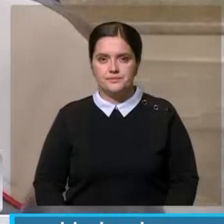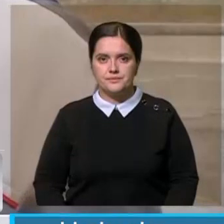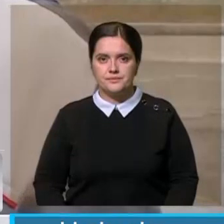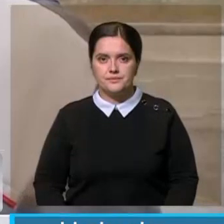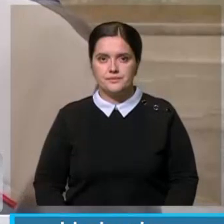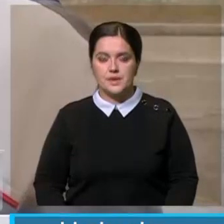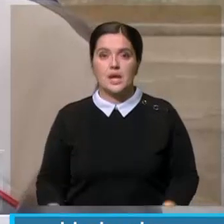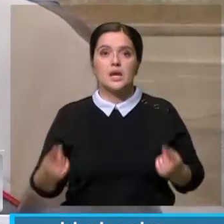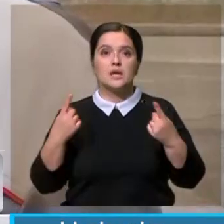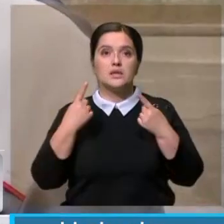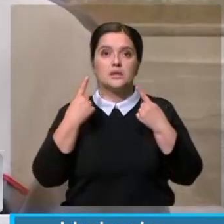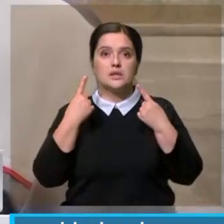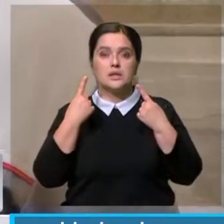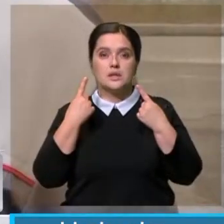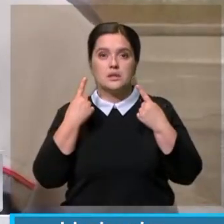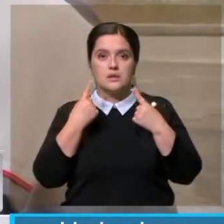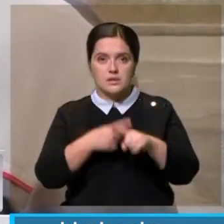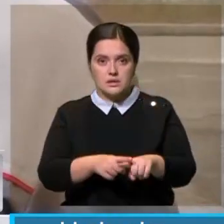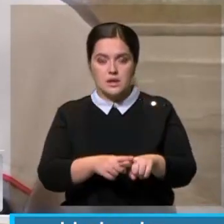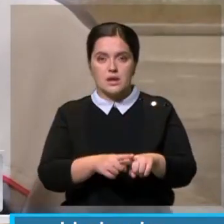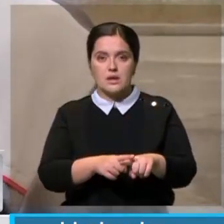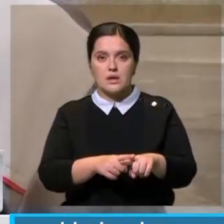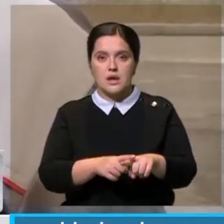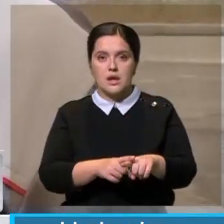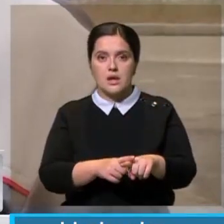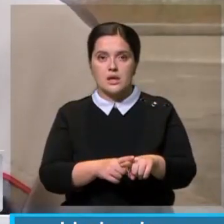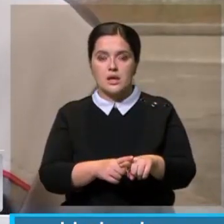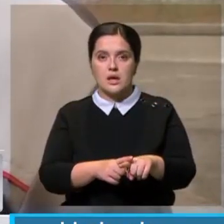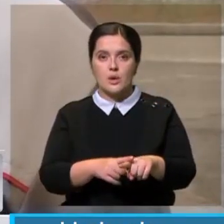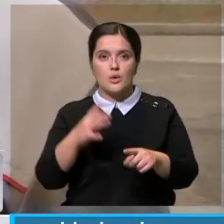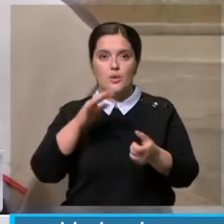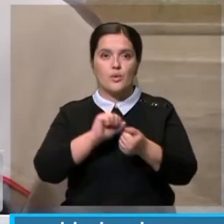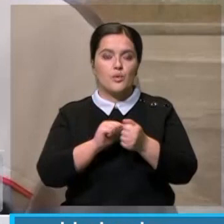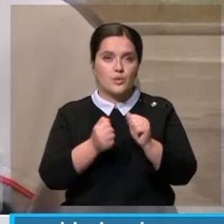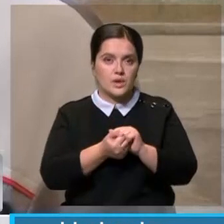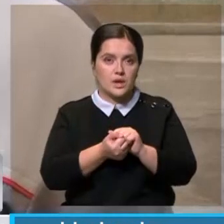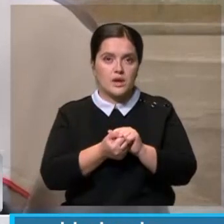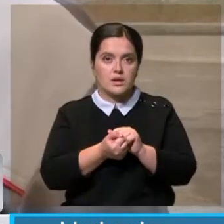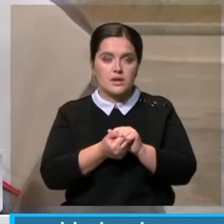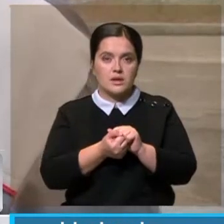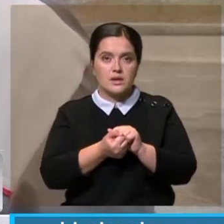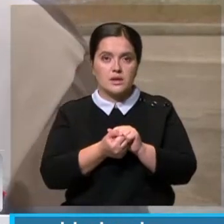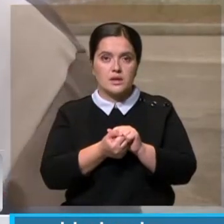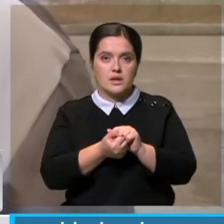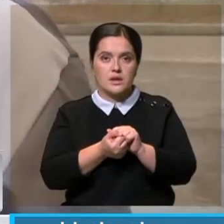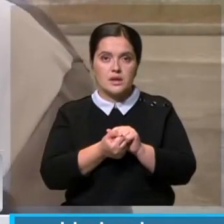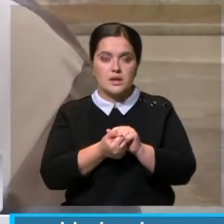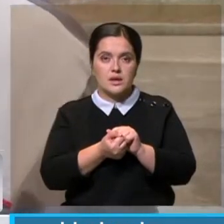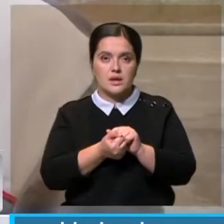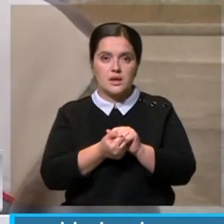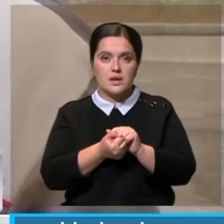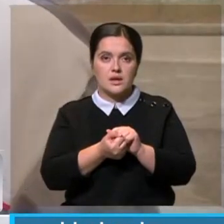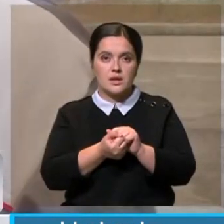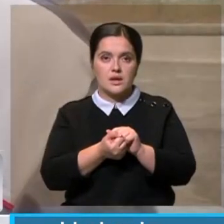Существующая технология не обеспечила фракцию золы и угля в тех требуемых,